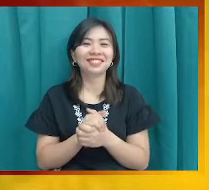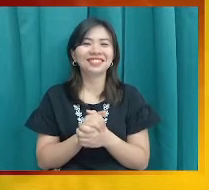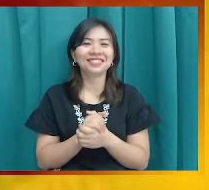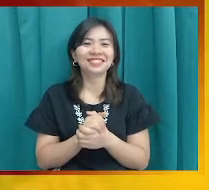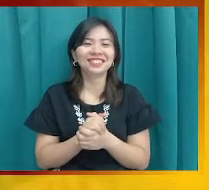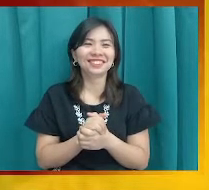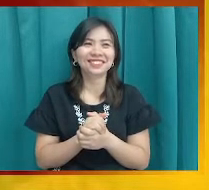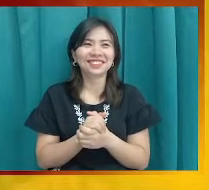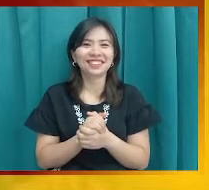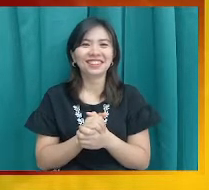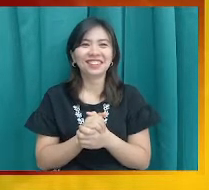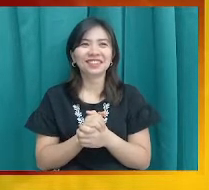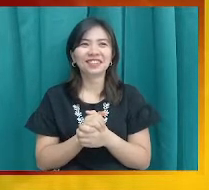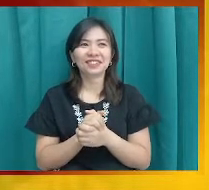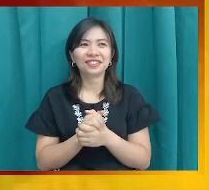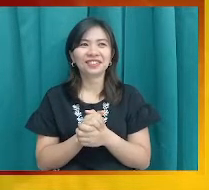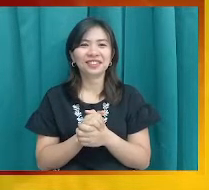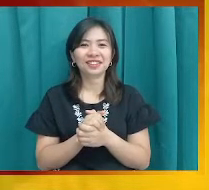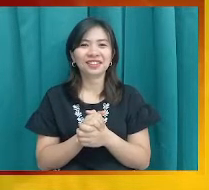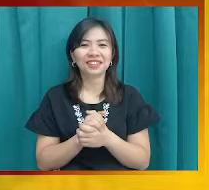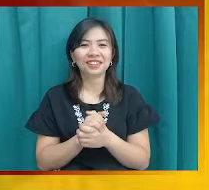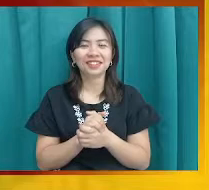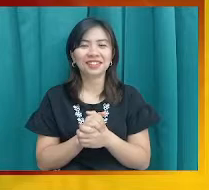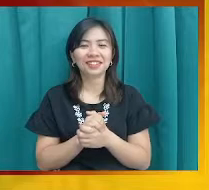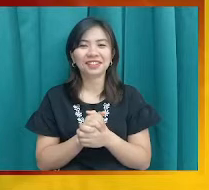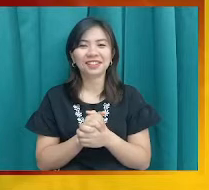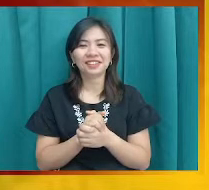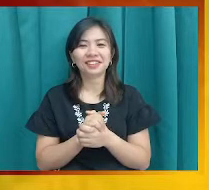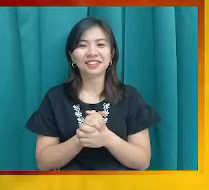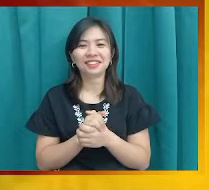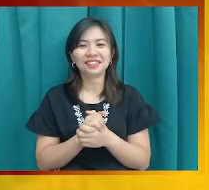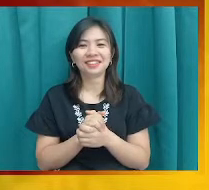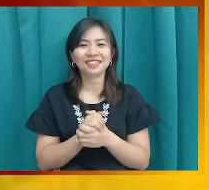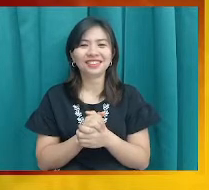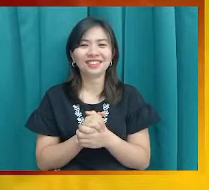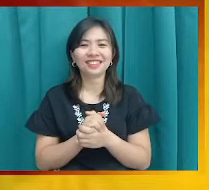good. Oh, sige. Pakagaling.